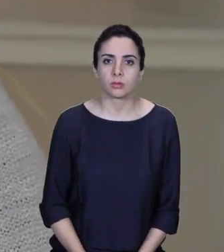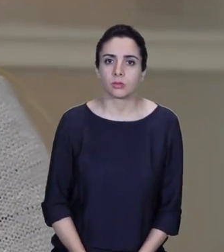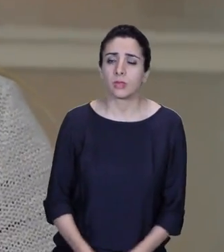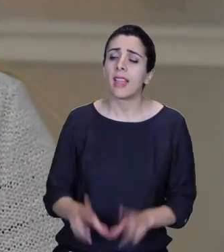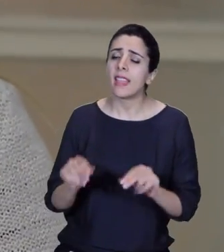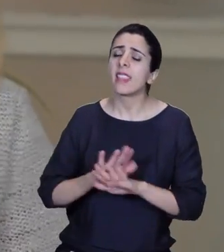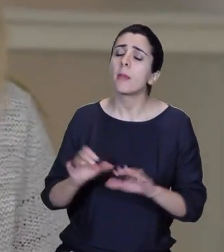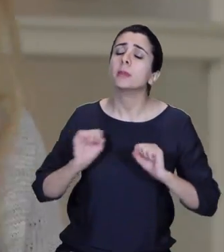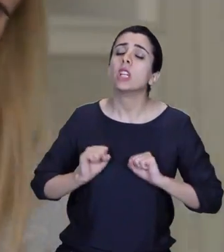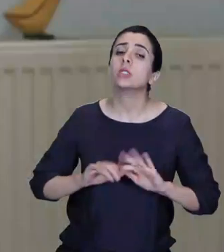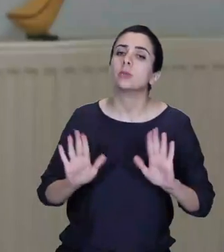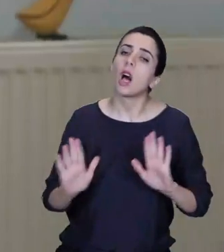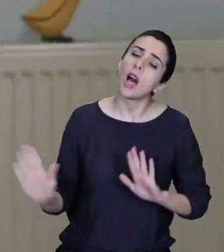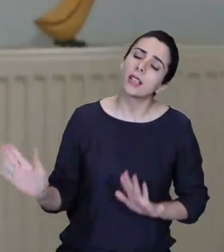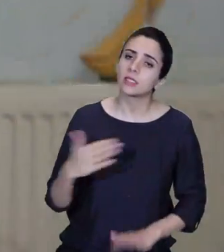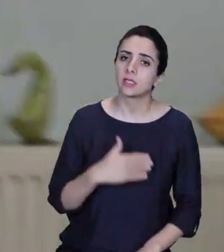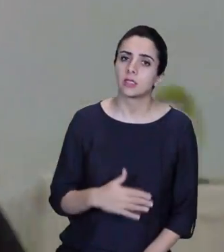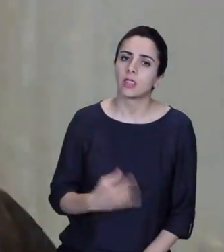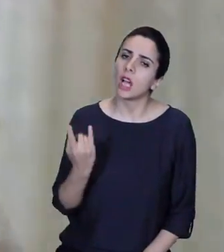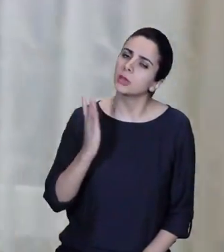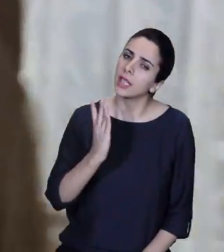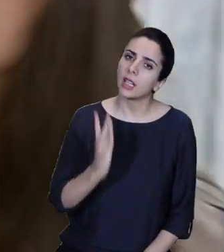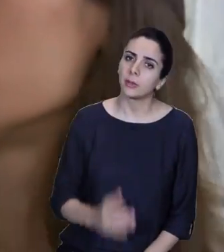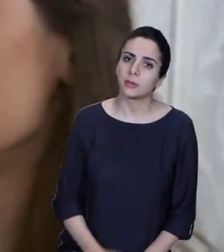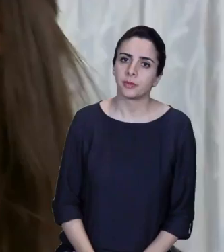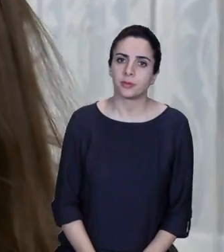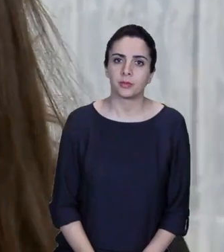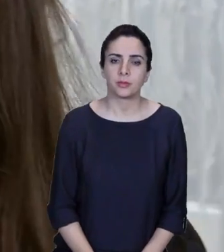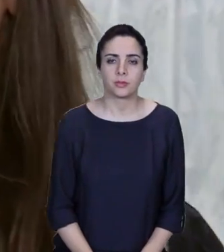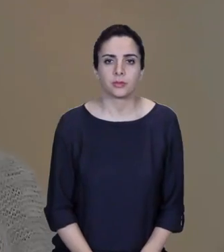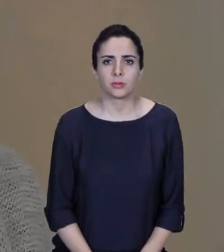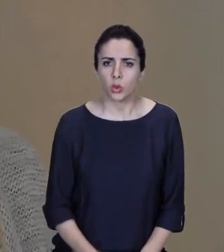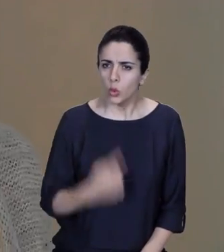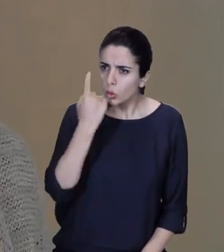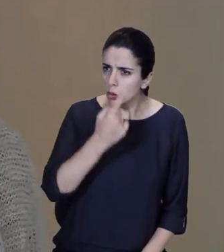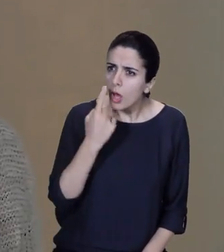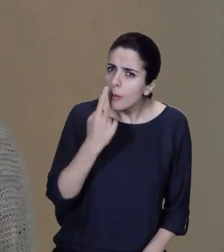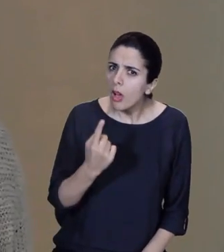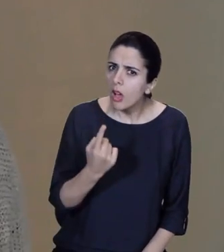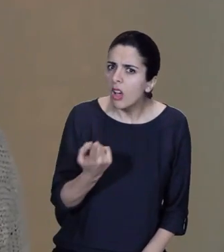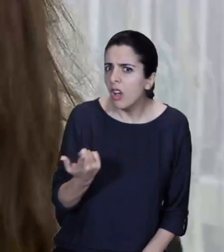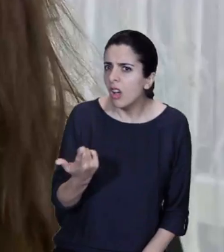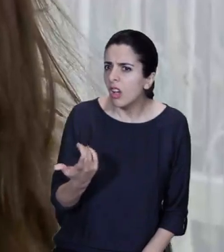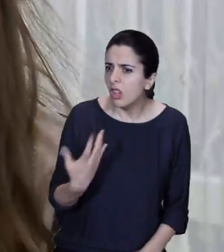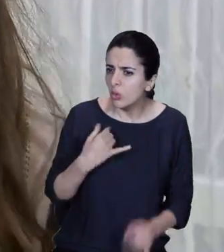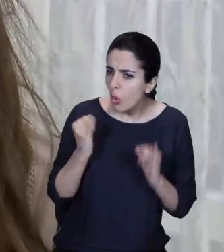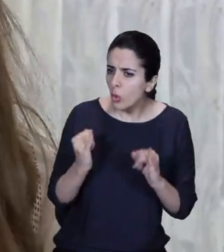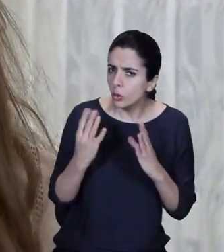Yeter bu kadar çalıştığın. Hadi kalk, dolaşalım biraz. Şu yüzün gözün haline bak, ortaklara